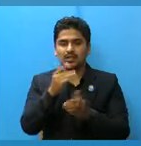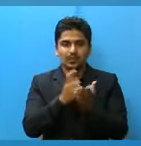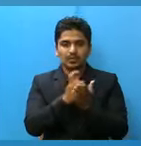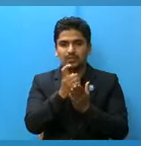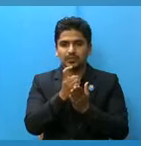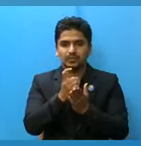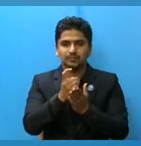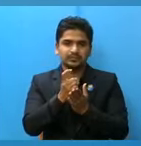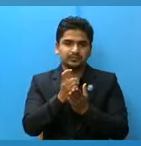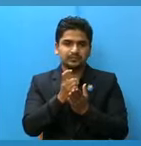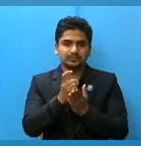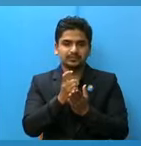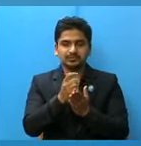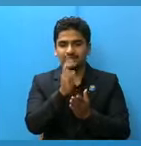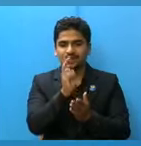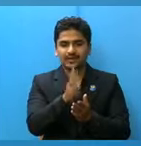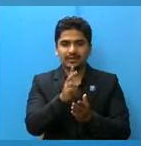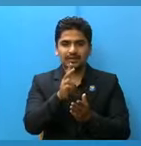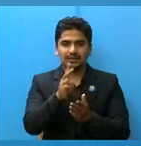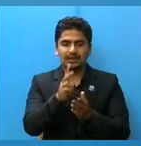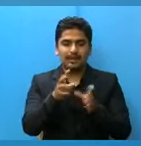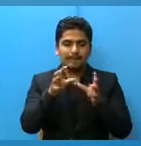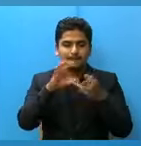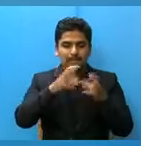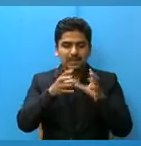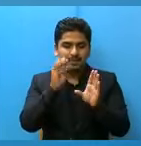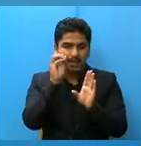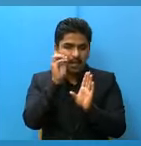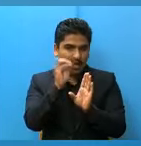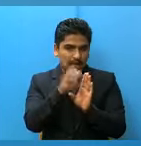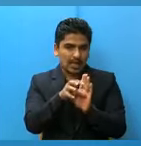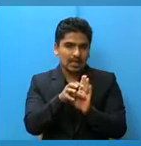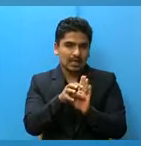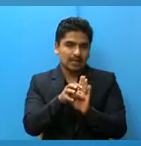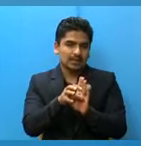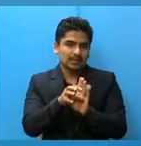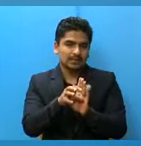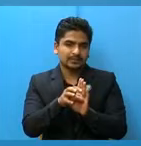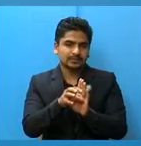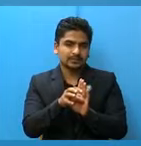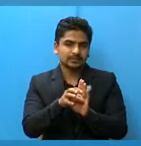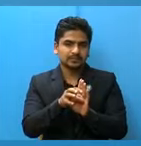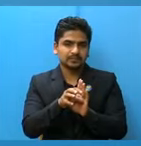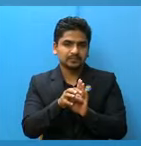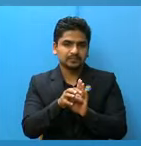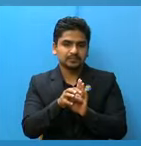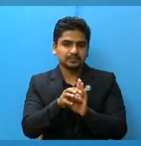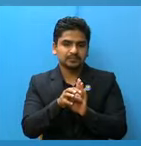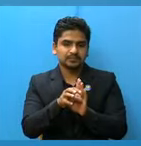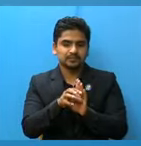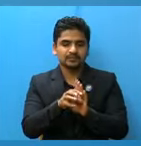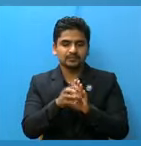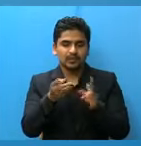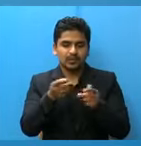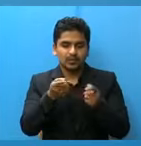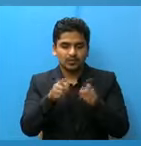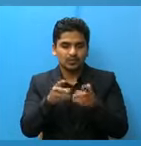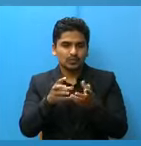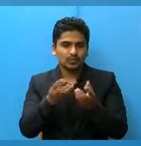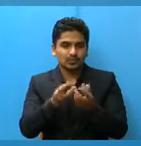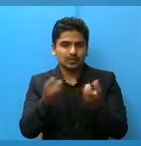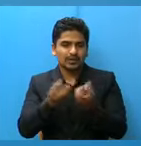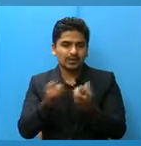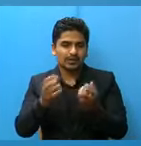फ्रेंगमेट लाई चाहिए यह वड़ा मिशीन मा राखे रहा और यह यह चाहिए तो फ्रेंगमेट लाई भेराई